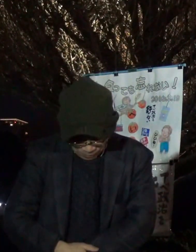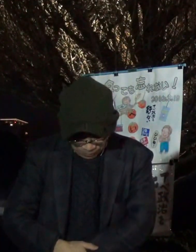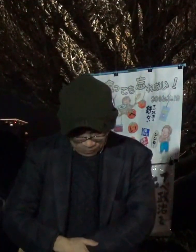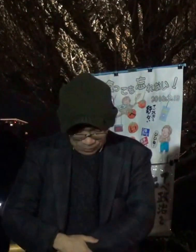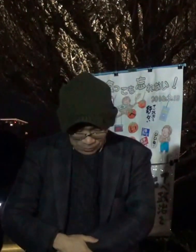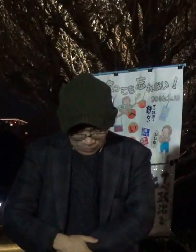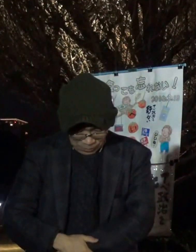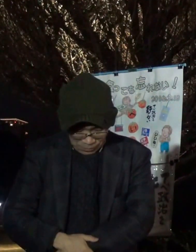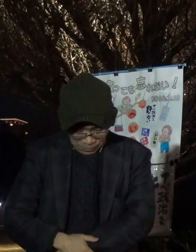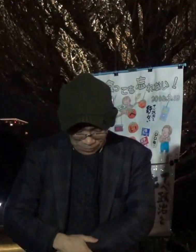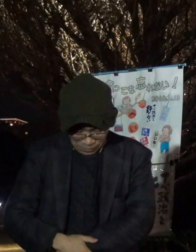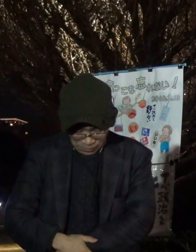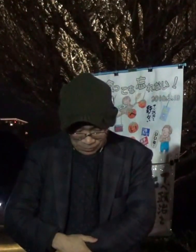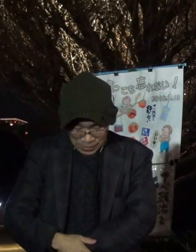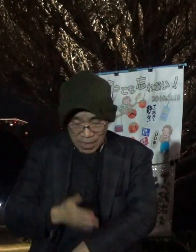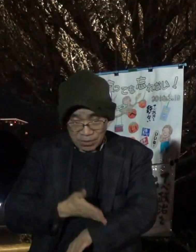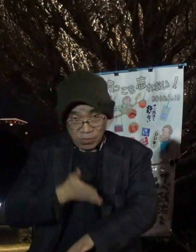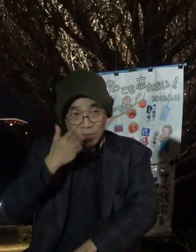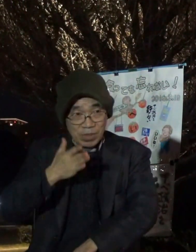ありがとうございました